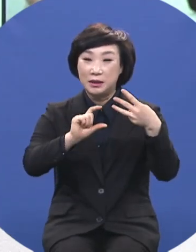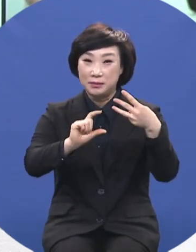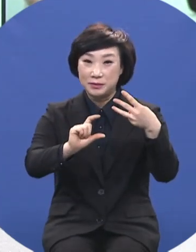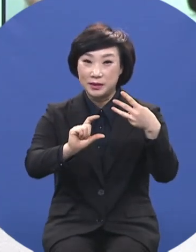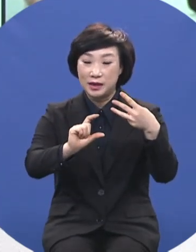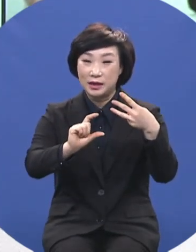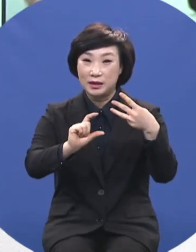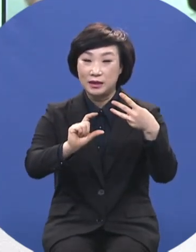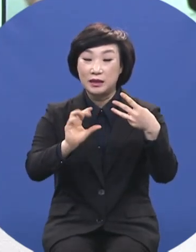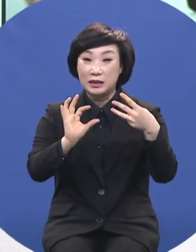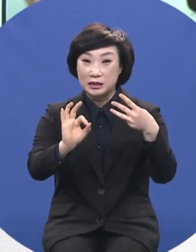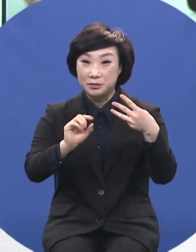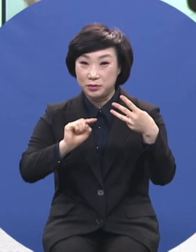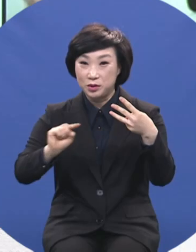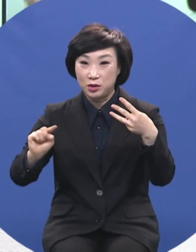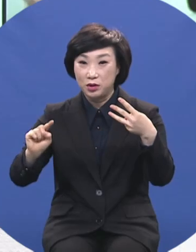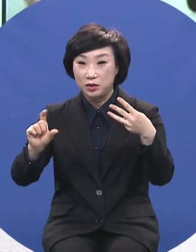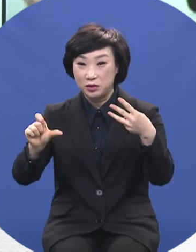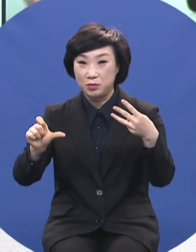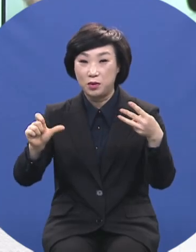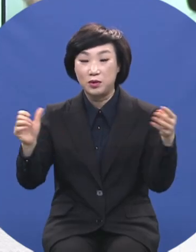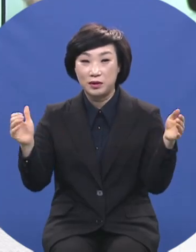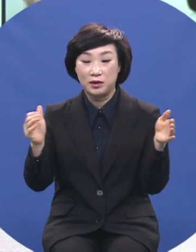3장 10절에서